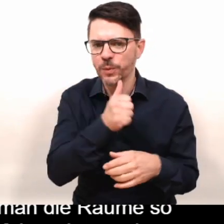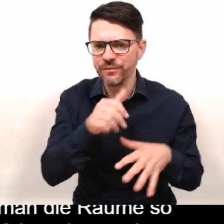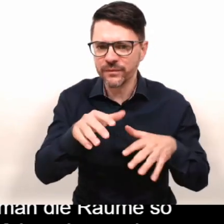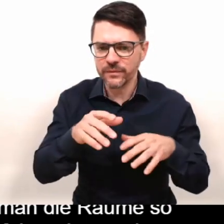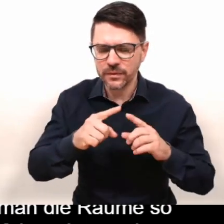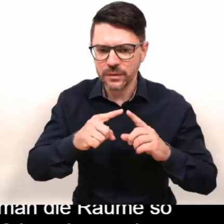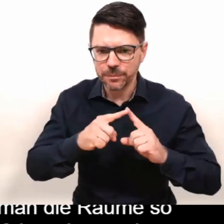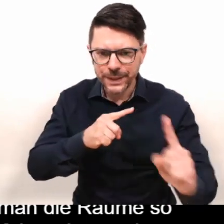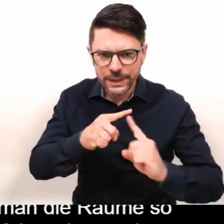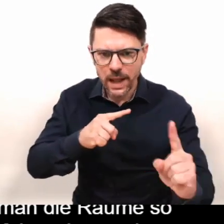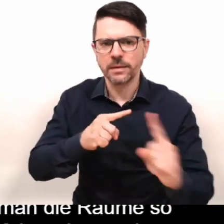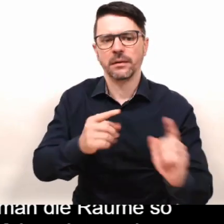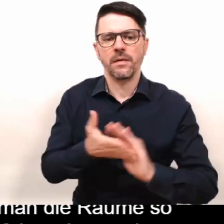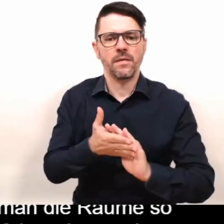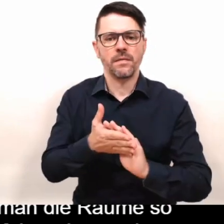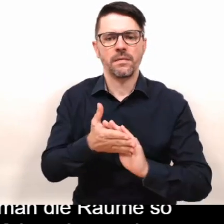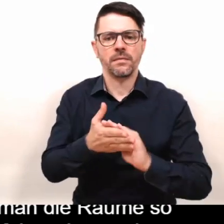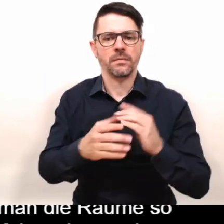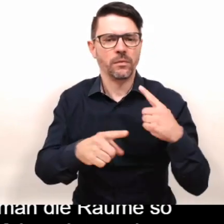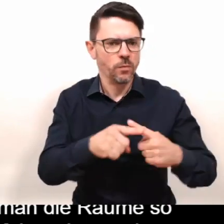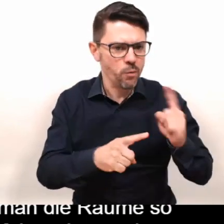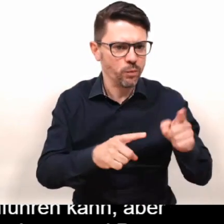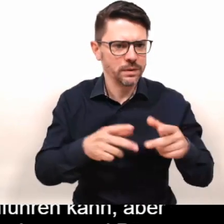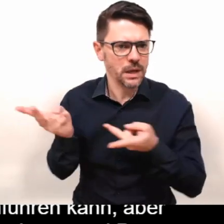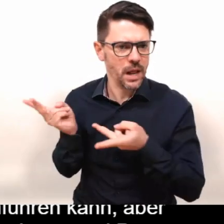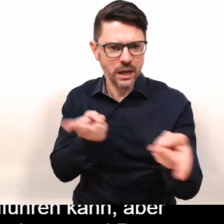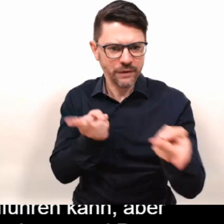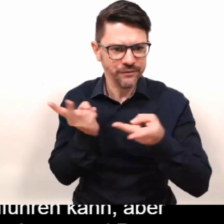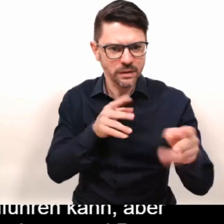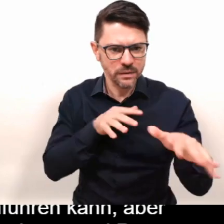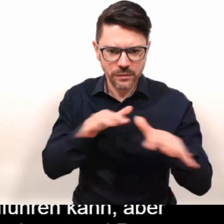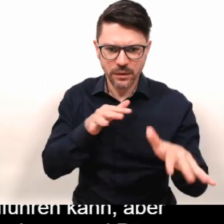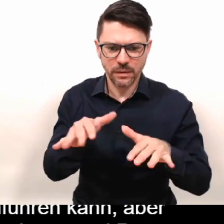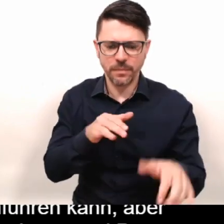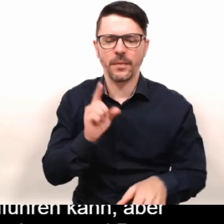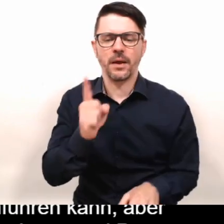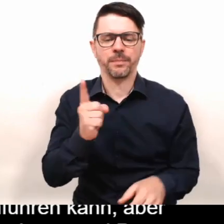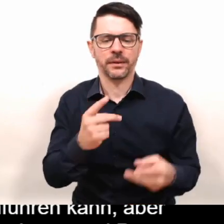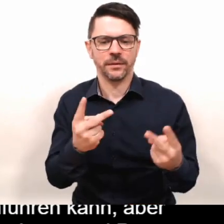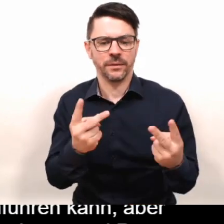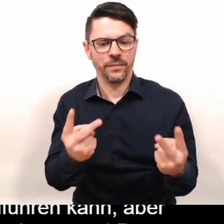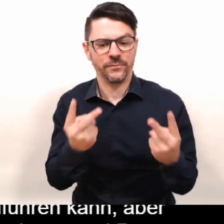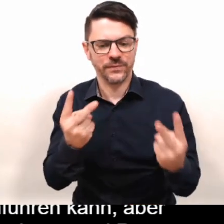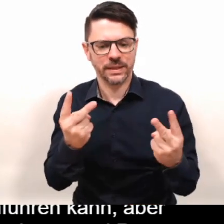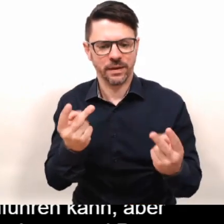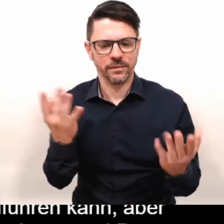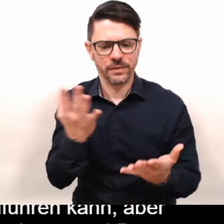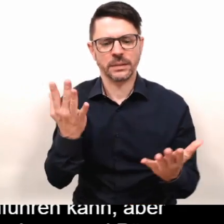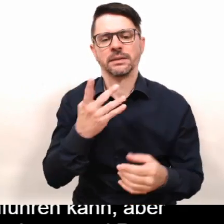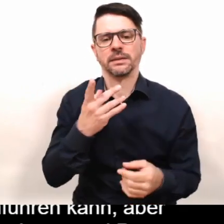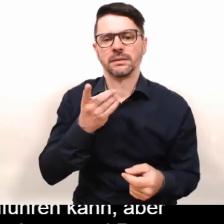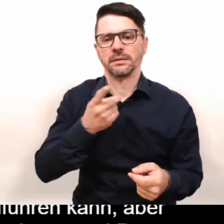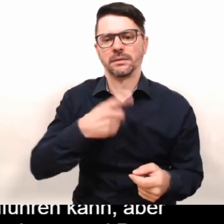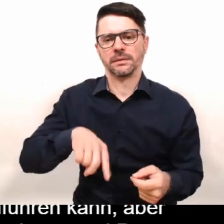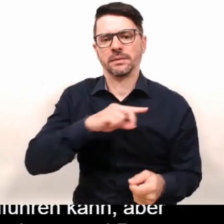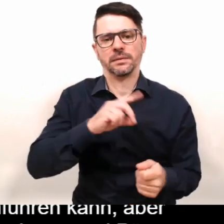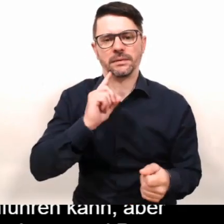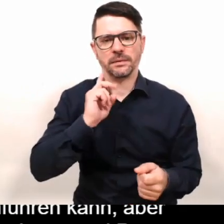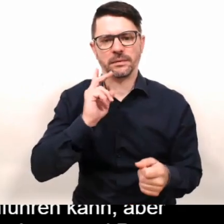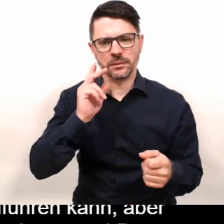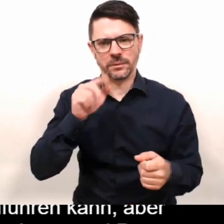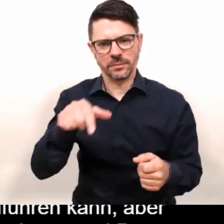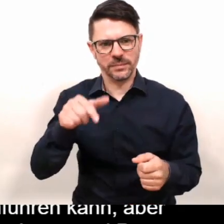aber trotzdem, es ist eben ein wichtiger Aspekt in der Seuchenbekämpfung ganz generell, das Verbringen